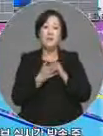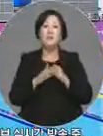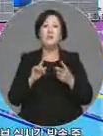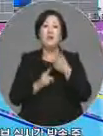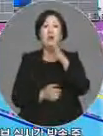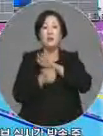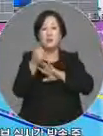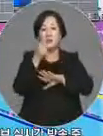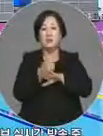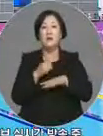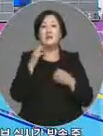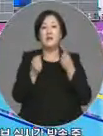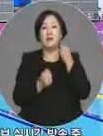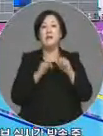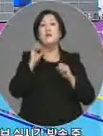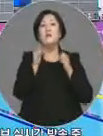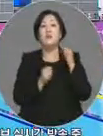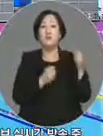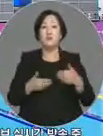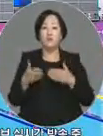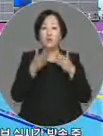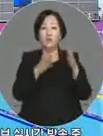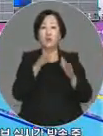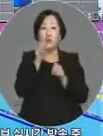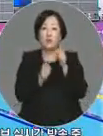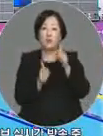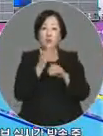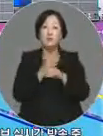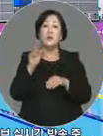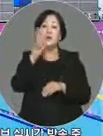비롯해 사이클과 마라톤 등 도로 경기가 이어지며